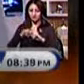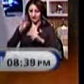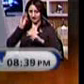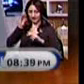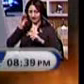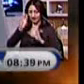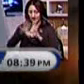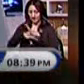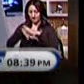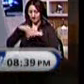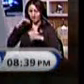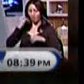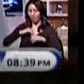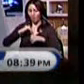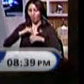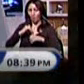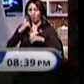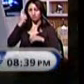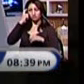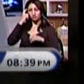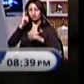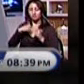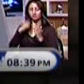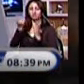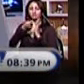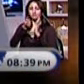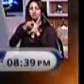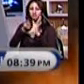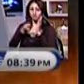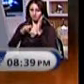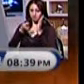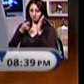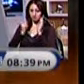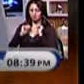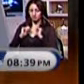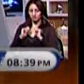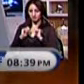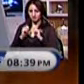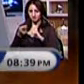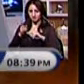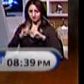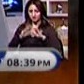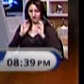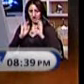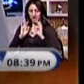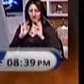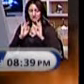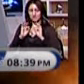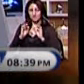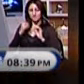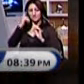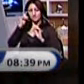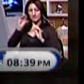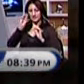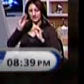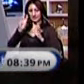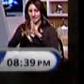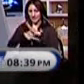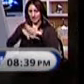عنده روايات داخله وبيحاول يدور ويبحث عنها علشان يخرجها، بمعنى ان الرواية